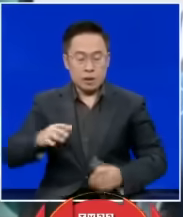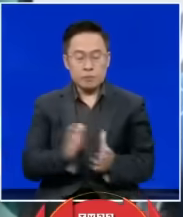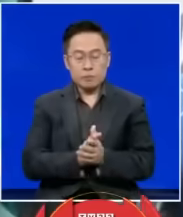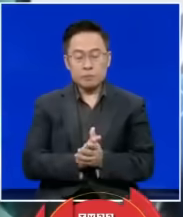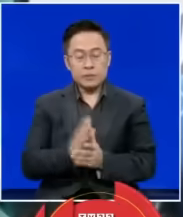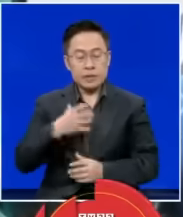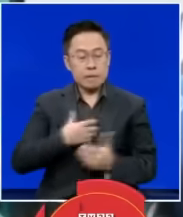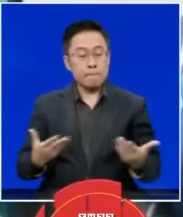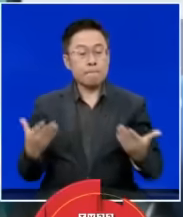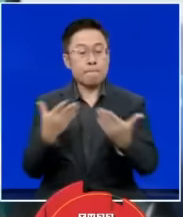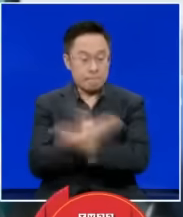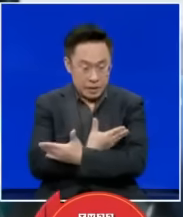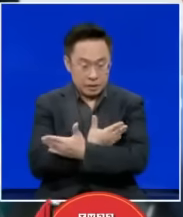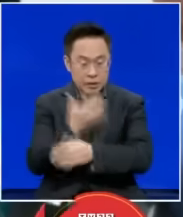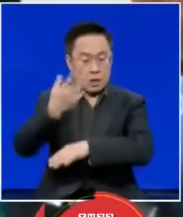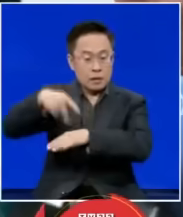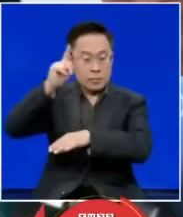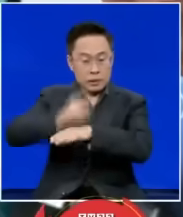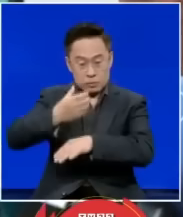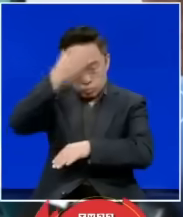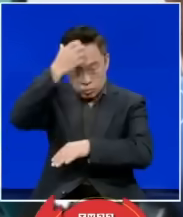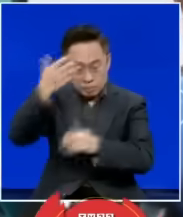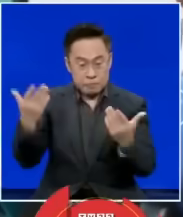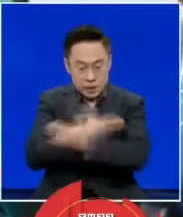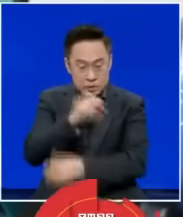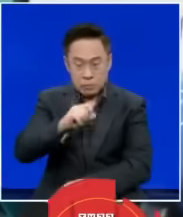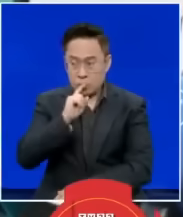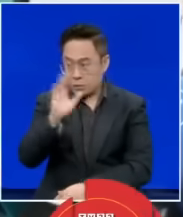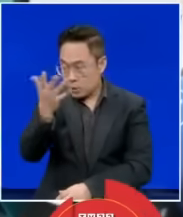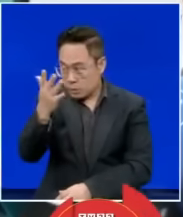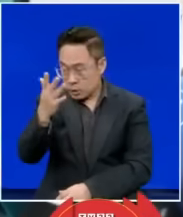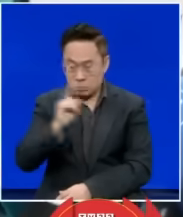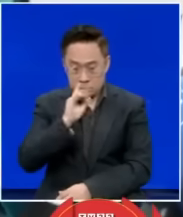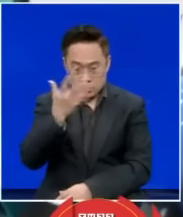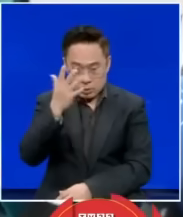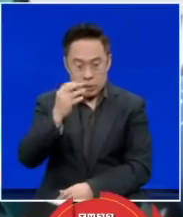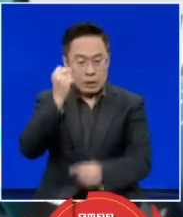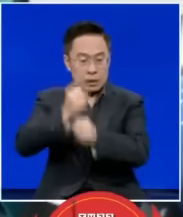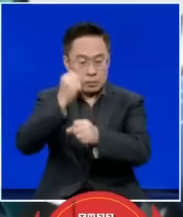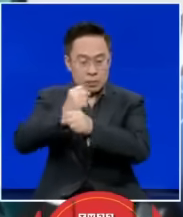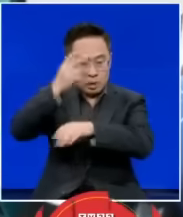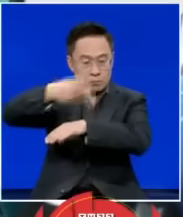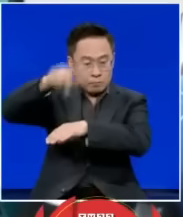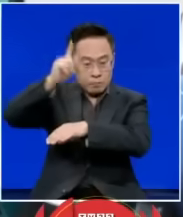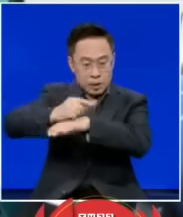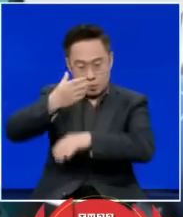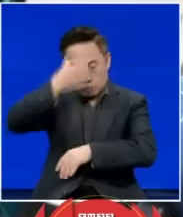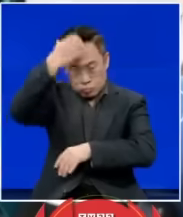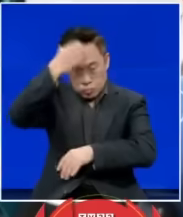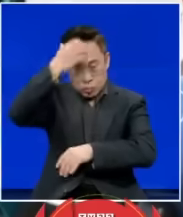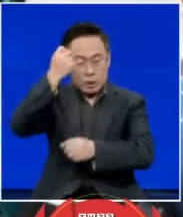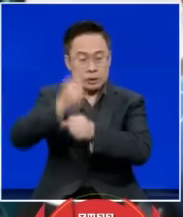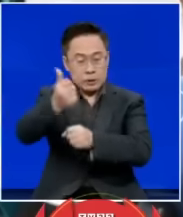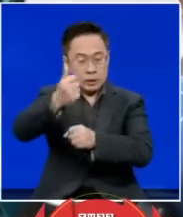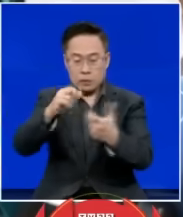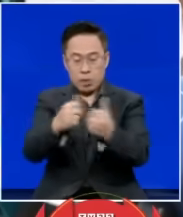ำจะเปลี่ยนประธานไหมเล่าท่านภูมิธรรมบอกว่าไม่มีอะไรนี่ที่ผ่านมาการทำหน้าที่ประธานก็สมเกียรติสมหน้าที่ไม่มีความขัดแย้